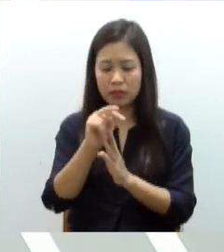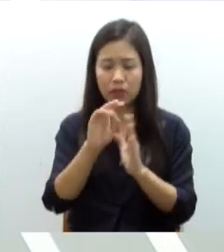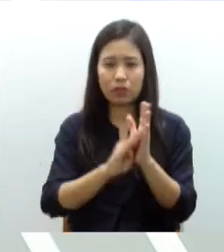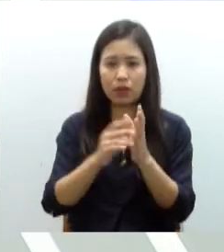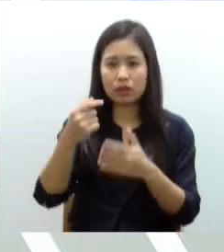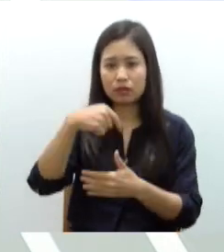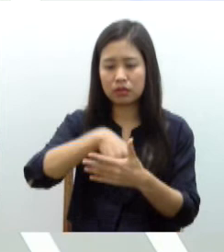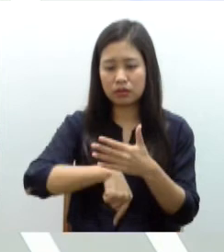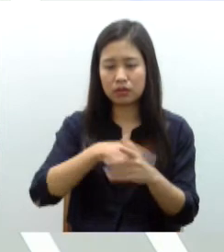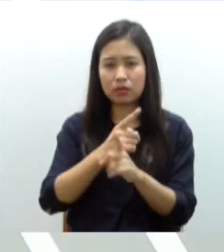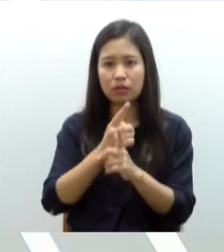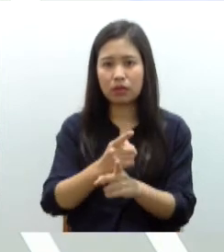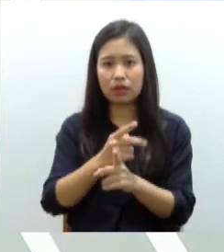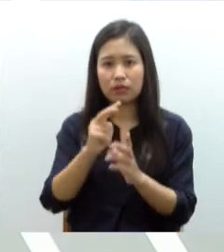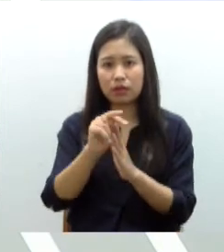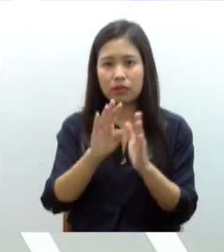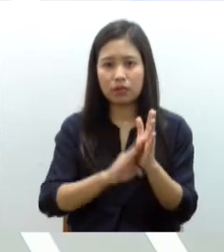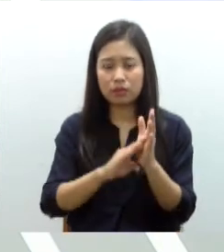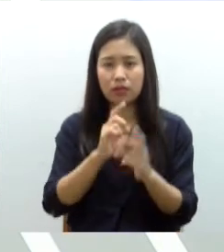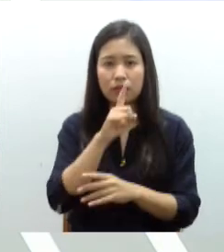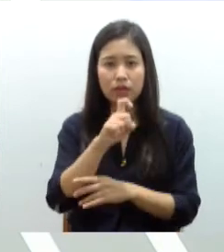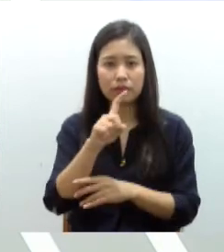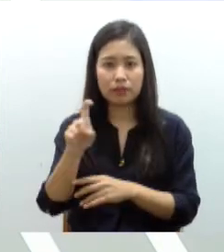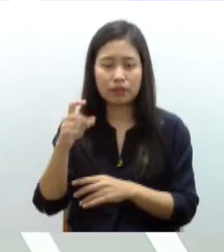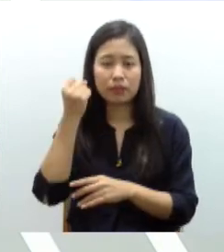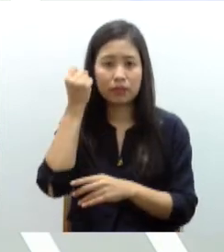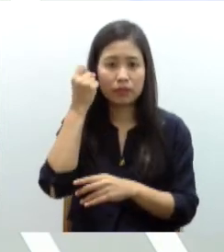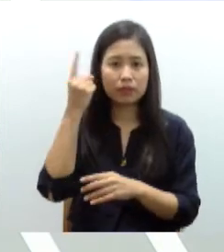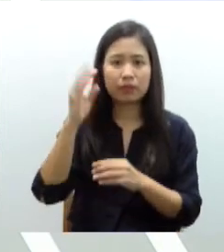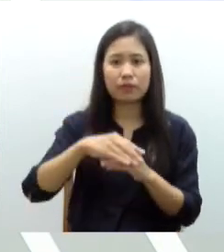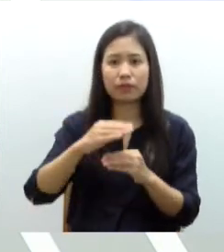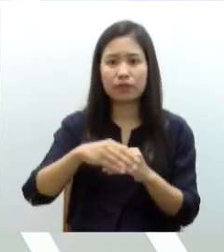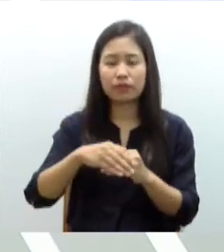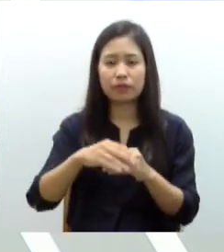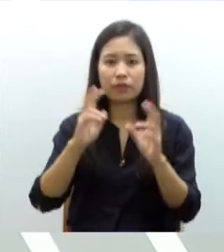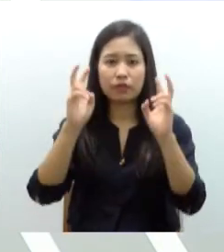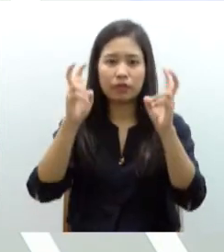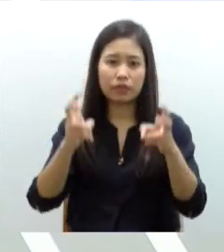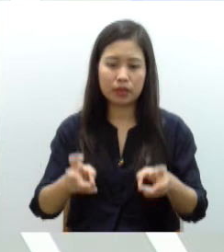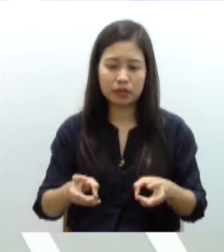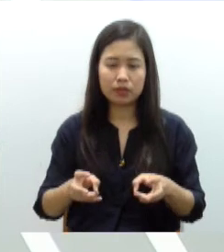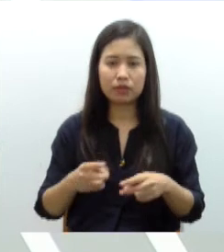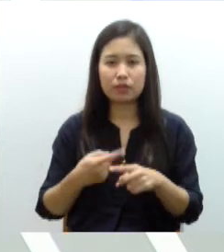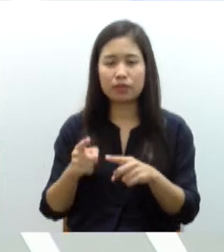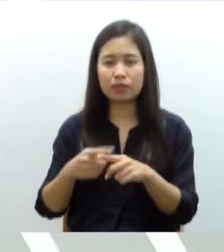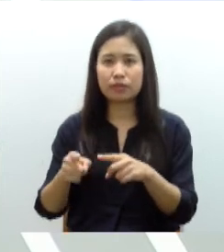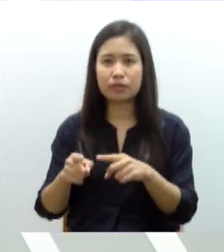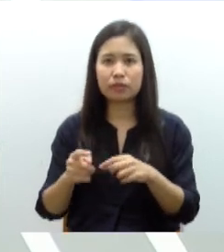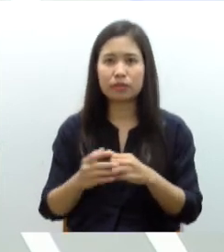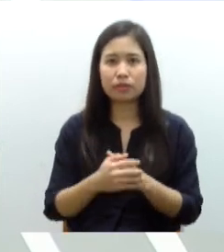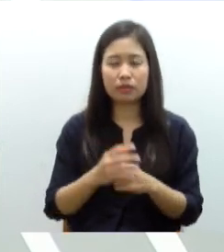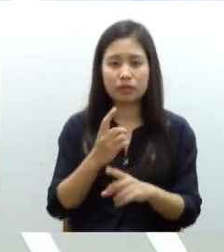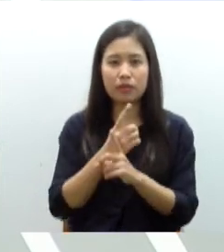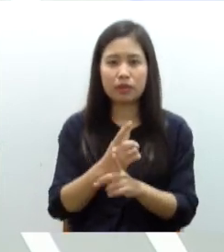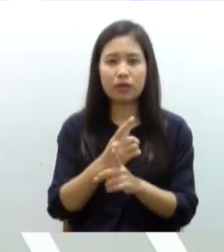ถามบางข้อเราก็ปรับให้เป็นภาษาพูดให้ฟังและเข้าใจมากง่ายขึ้นแต่ว่าประเด็นยังคงเดิมทั้งหมดนะครับมีเพียงแค่อย่างที่